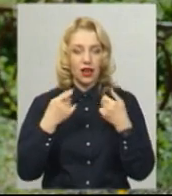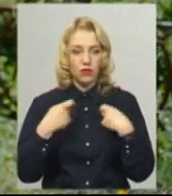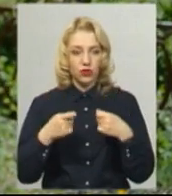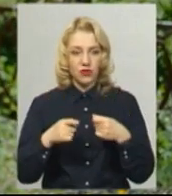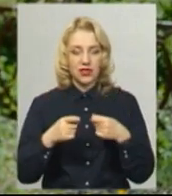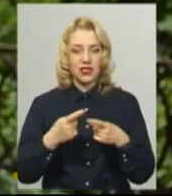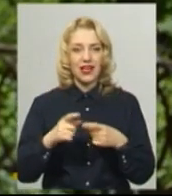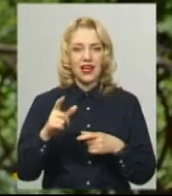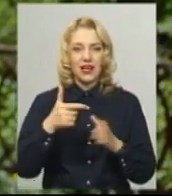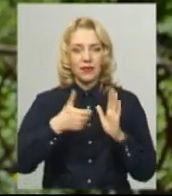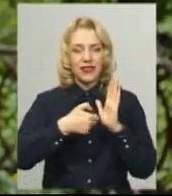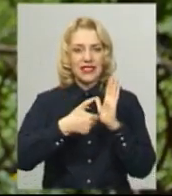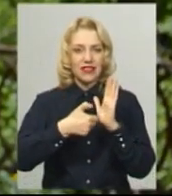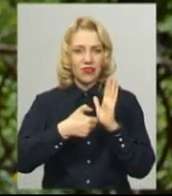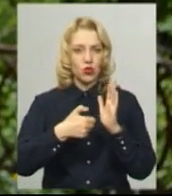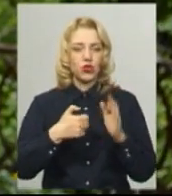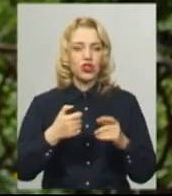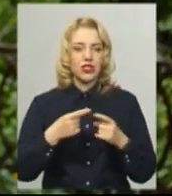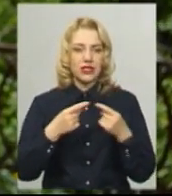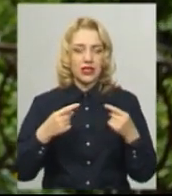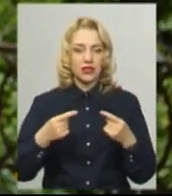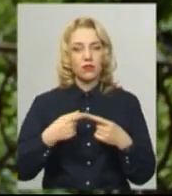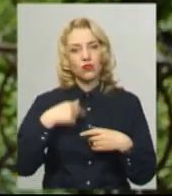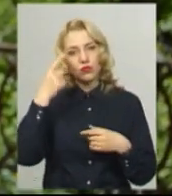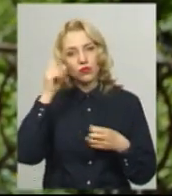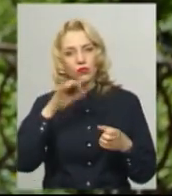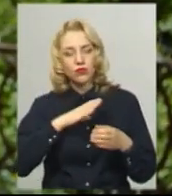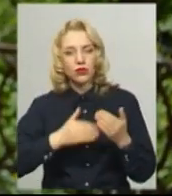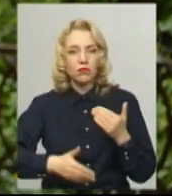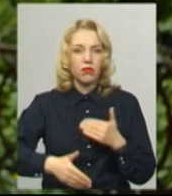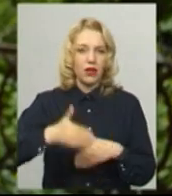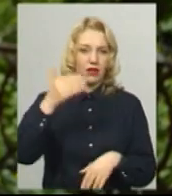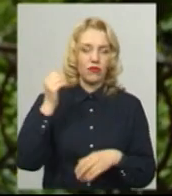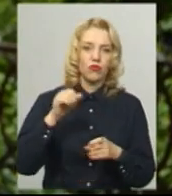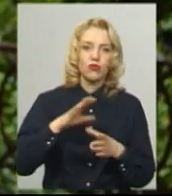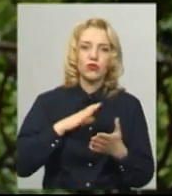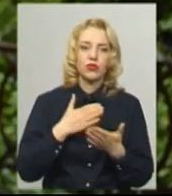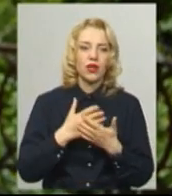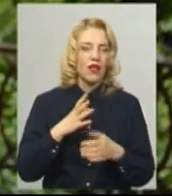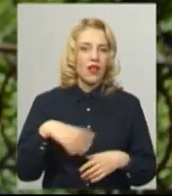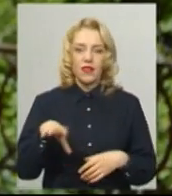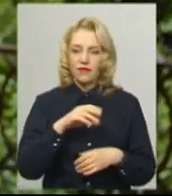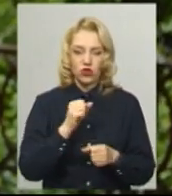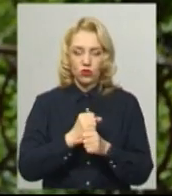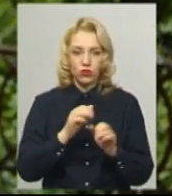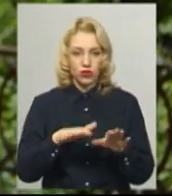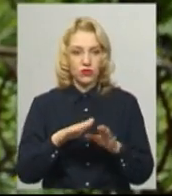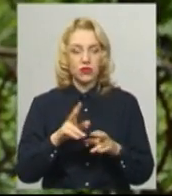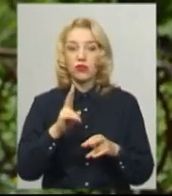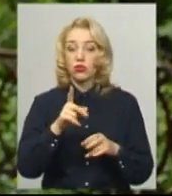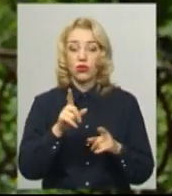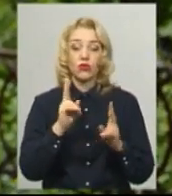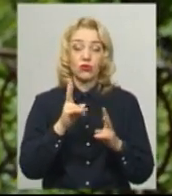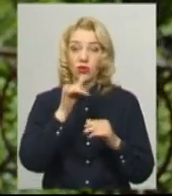Дезінфікуючі заходи на вході. За цю плівку, наприклад, ми думали, можливо, не всі робочі місця, якщо зможуть, то, можливо, ті не будуть працювати. Ну,